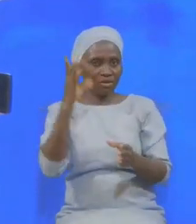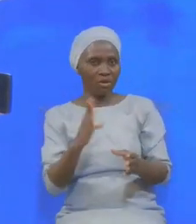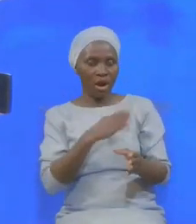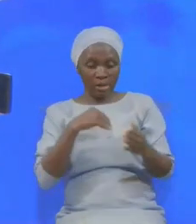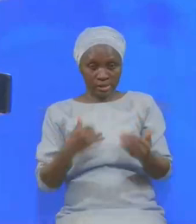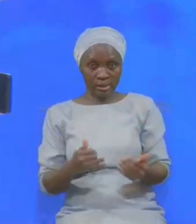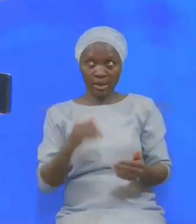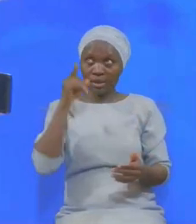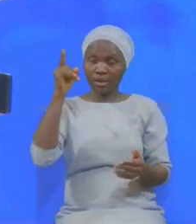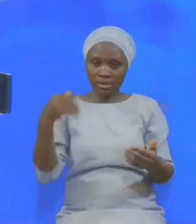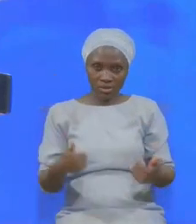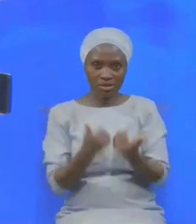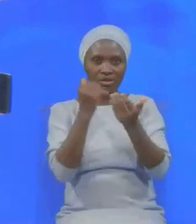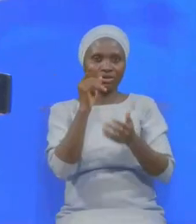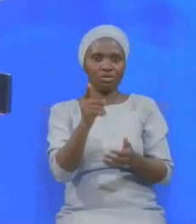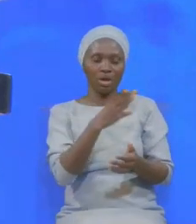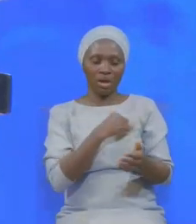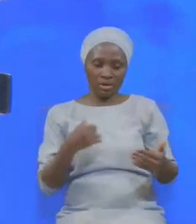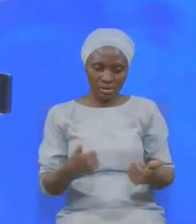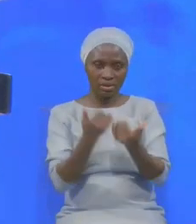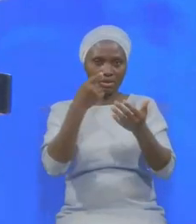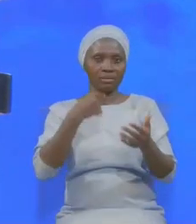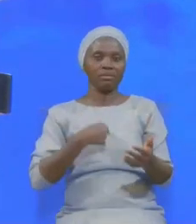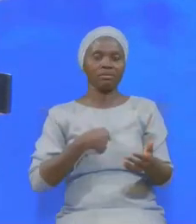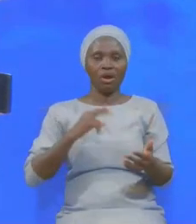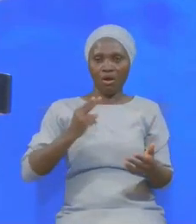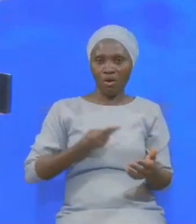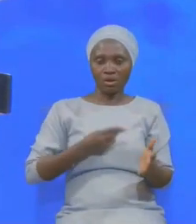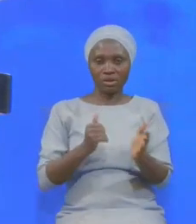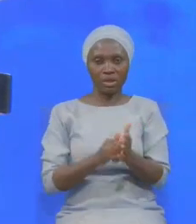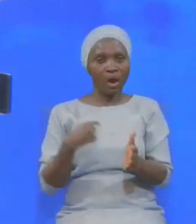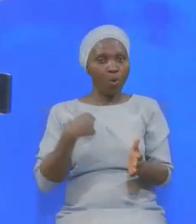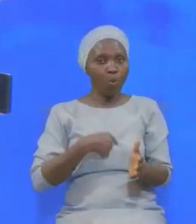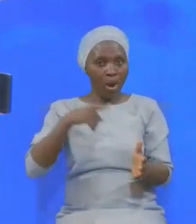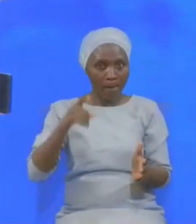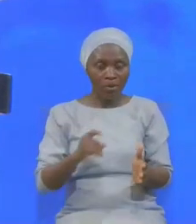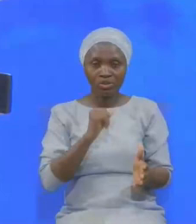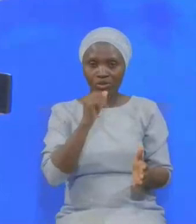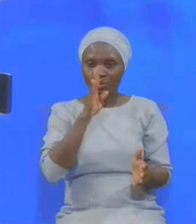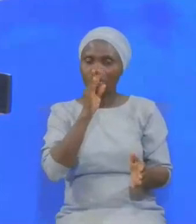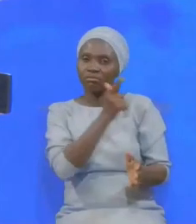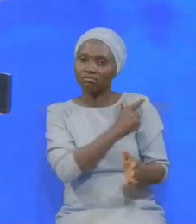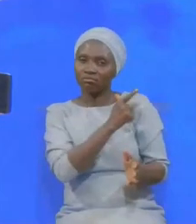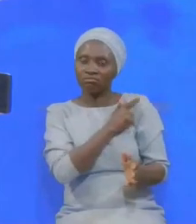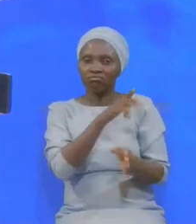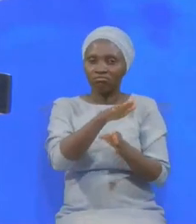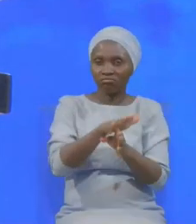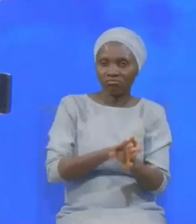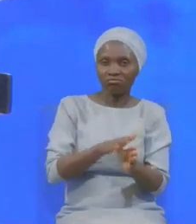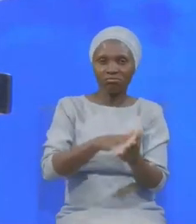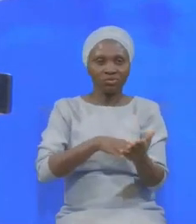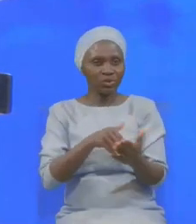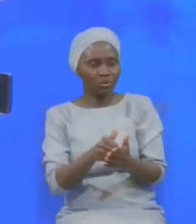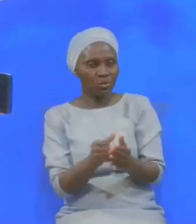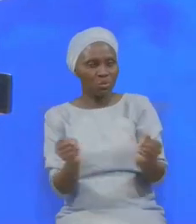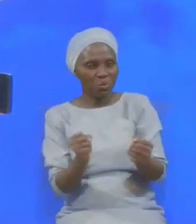Et vous défiez, me défiez, nous défiez que nous ne devons pas nous relâcher, nous ne devons pas paresser, nous ne devons